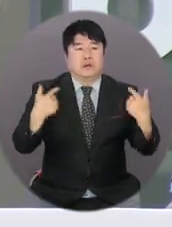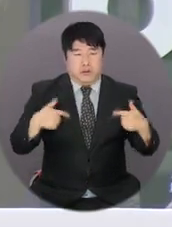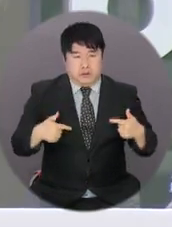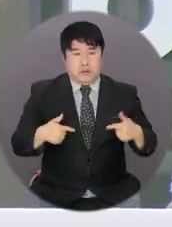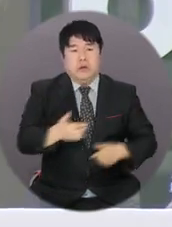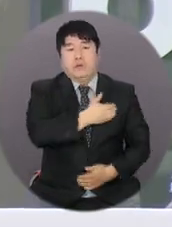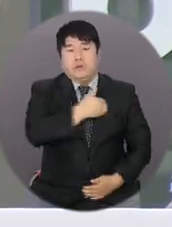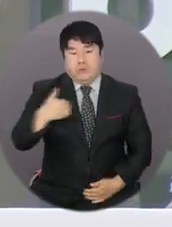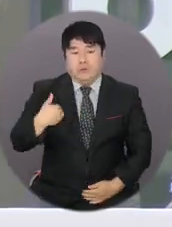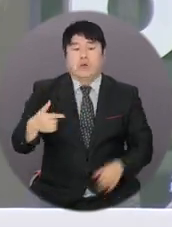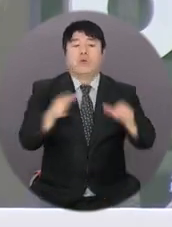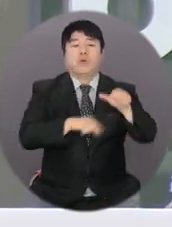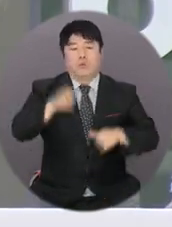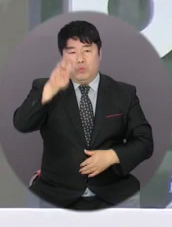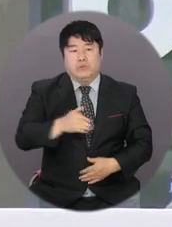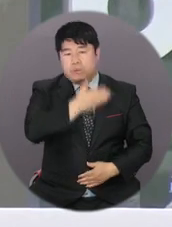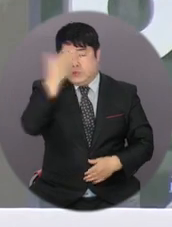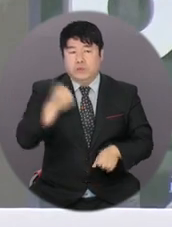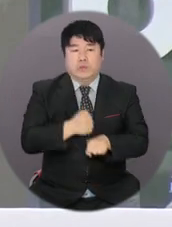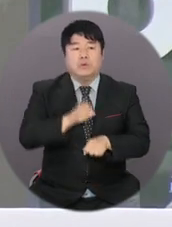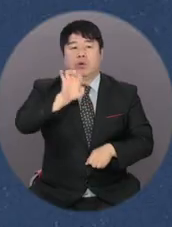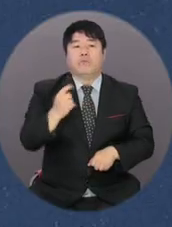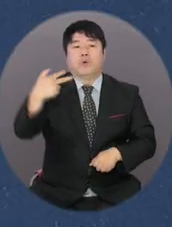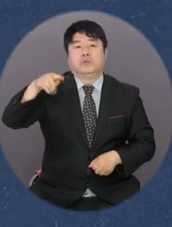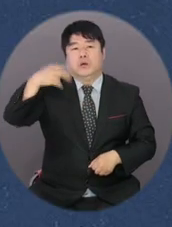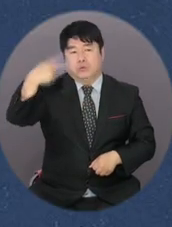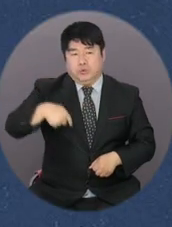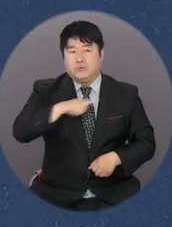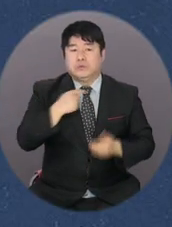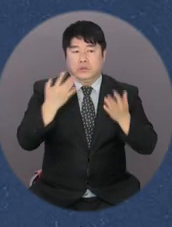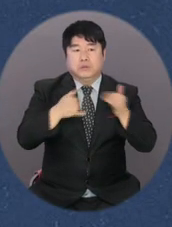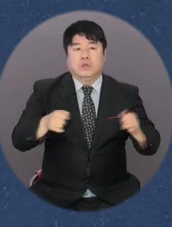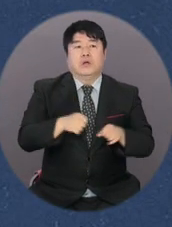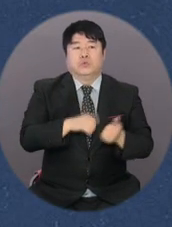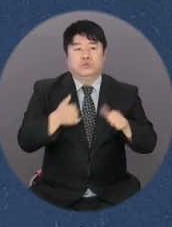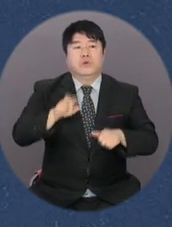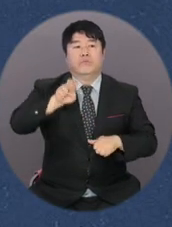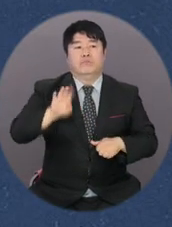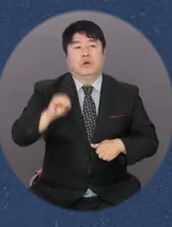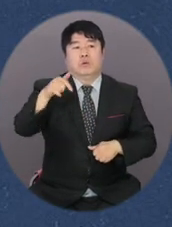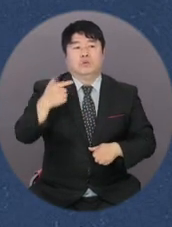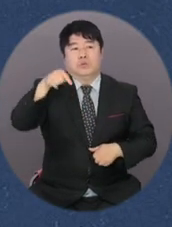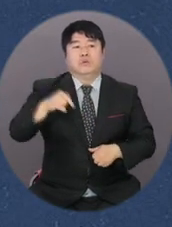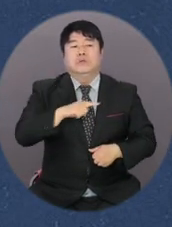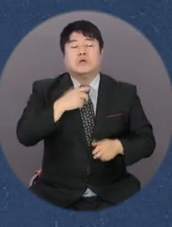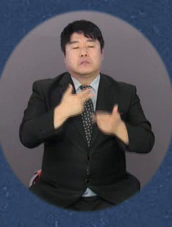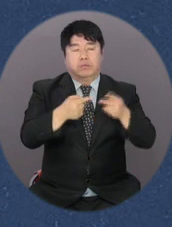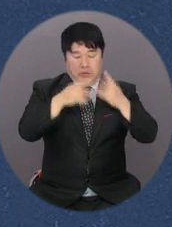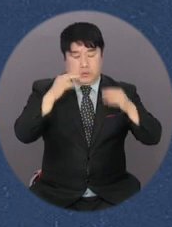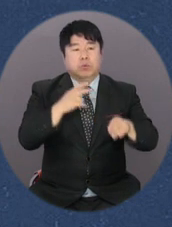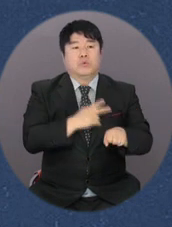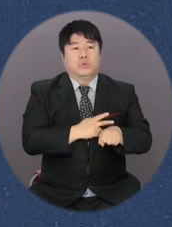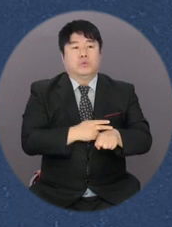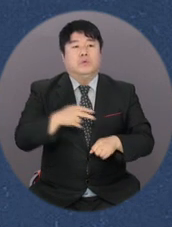언제나 당당했던 5월 광주의 청년 고 표정두 열사. 한편 고 명노근 전남대 교수와 고 성내운